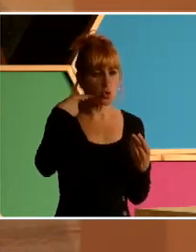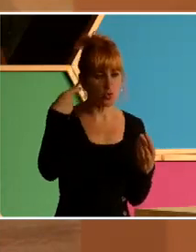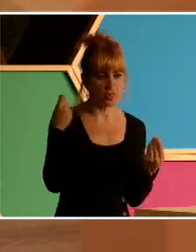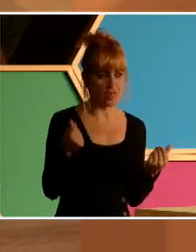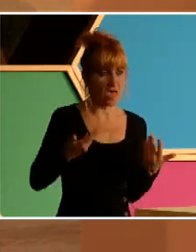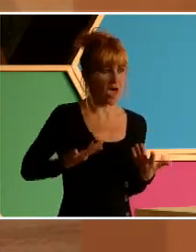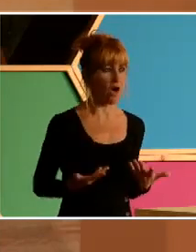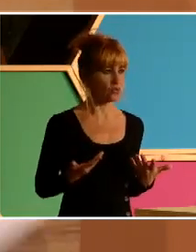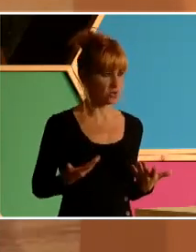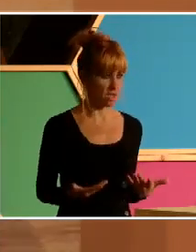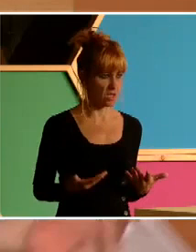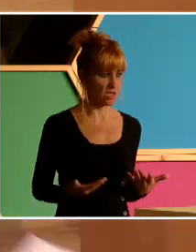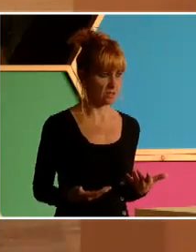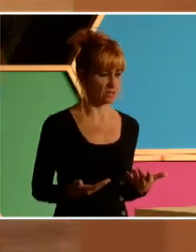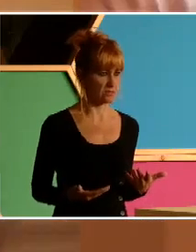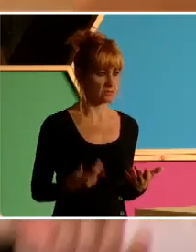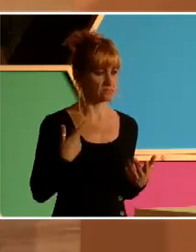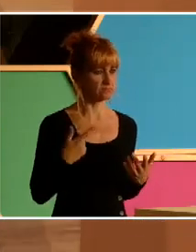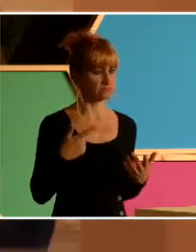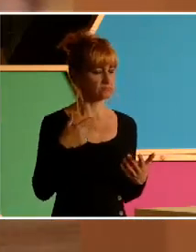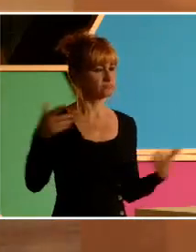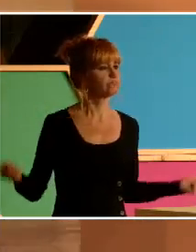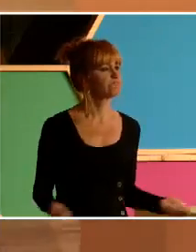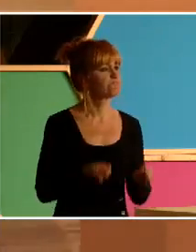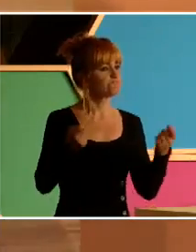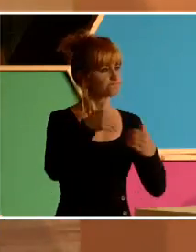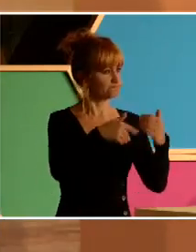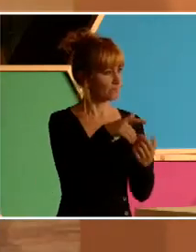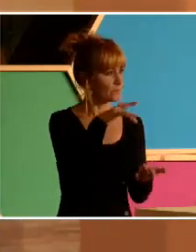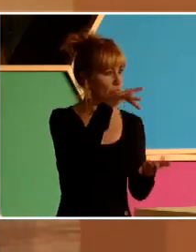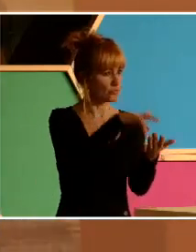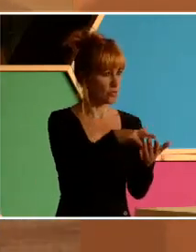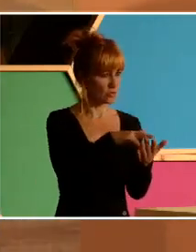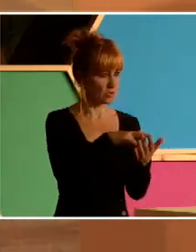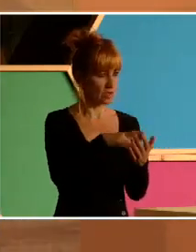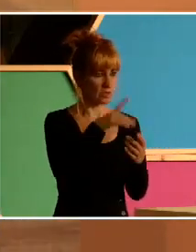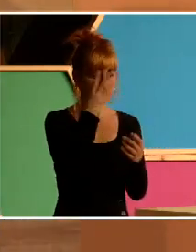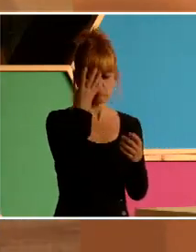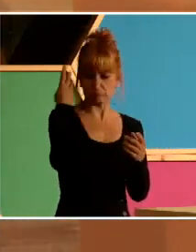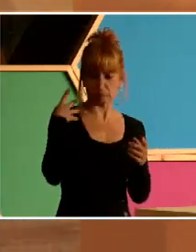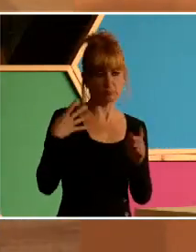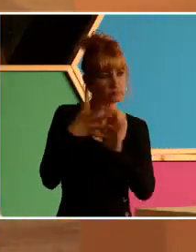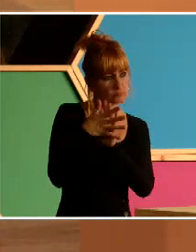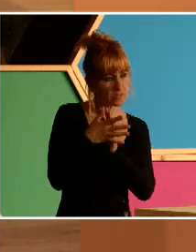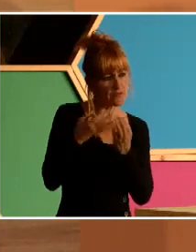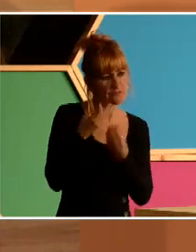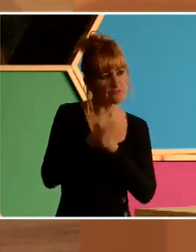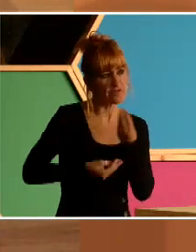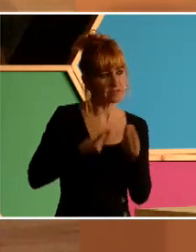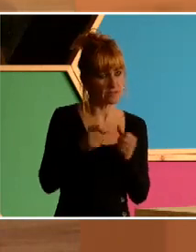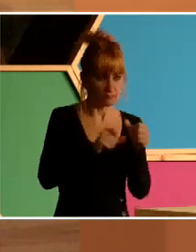electoral i que és una ocasió per rendir comptes, per explicar el que s'ha fet aquests anys, els que volem fer els propers anys, però em sap greu que hi